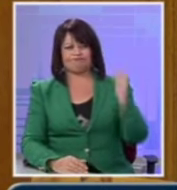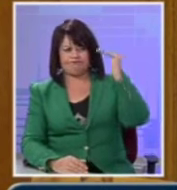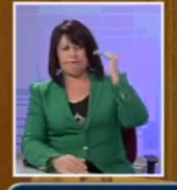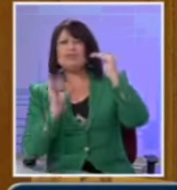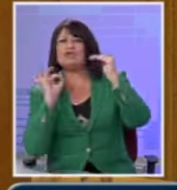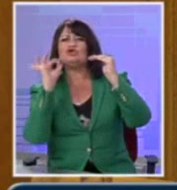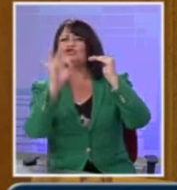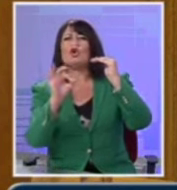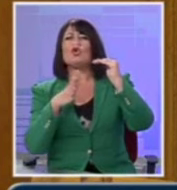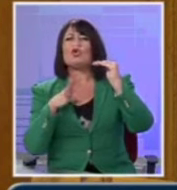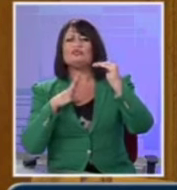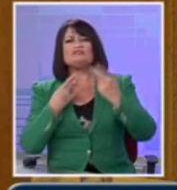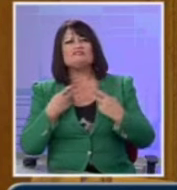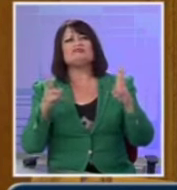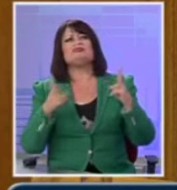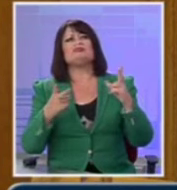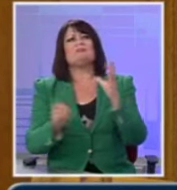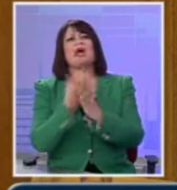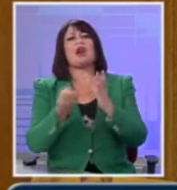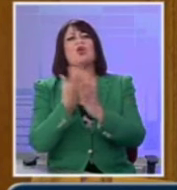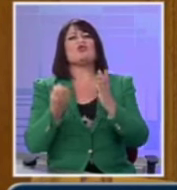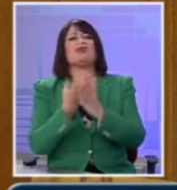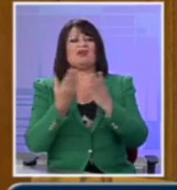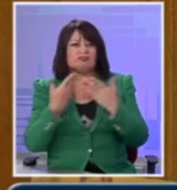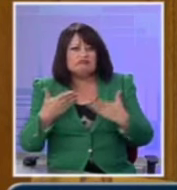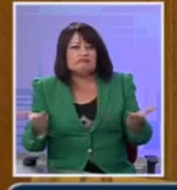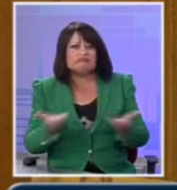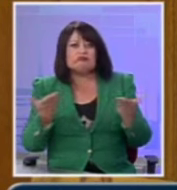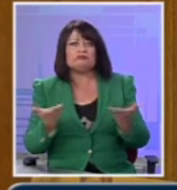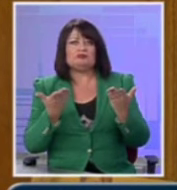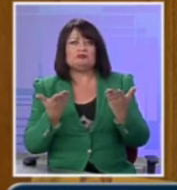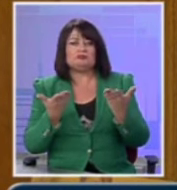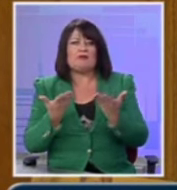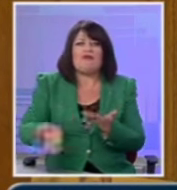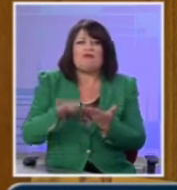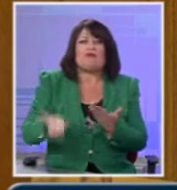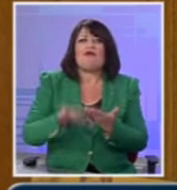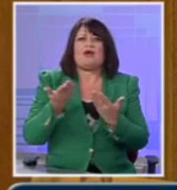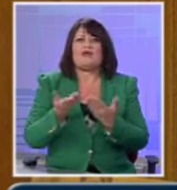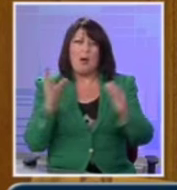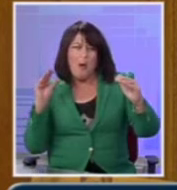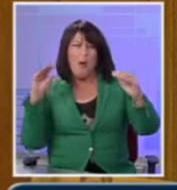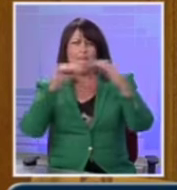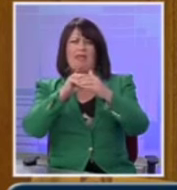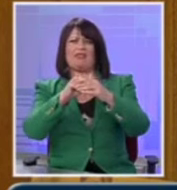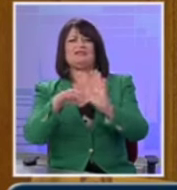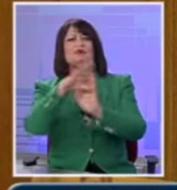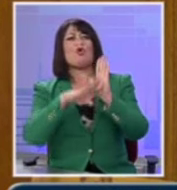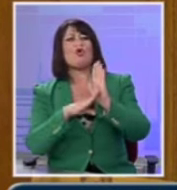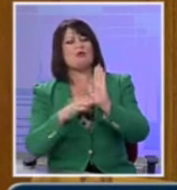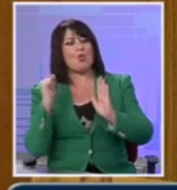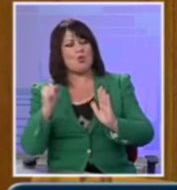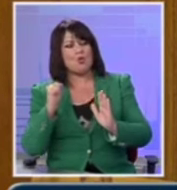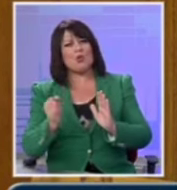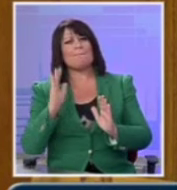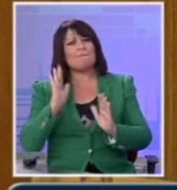είναι η απελευθέρωση και ενεργοποίηση των παραγωγικών δυνάμεων της χώρας με αιχμή και μοχλό ένα ισχυρό επενδυτικό πρόγραμμα το οποίο μπορεί